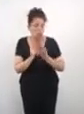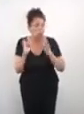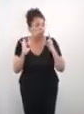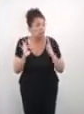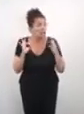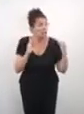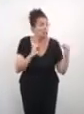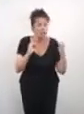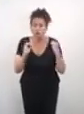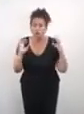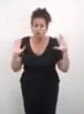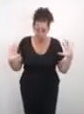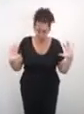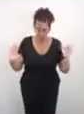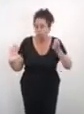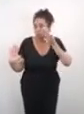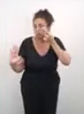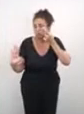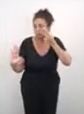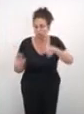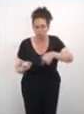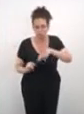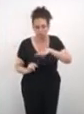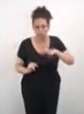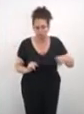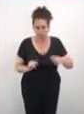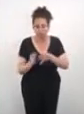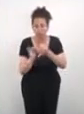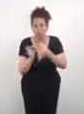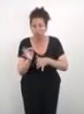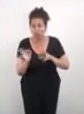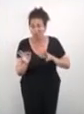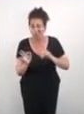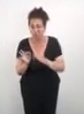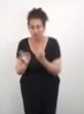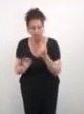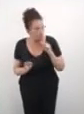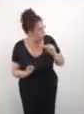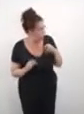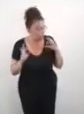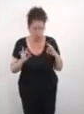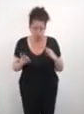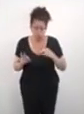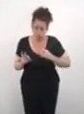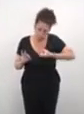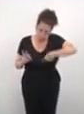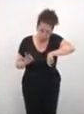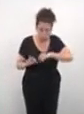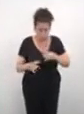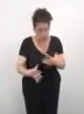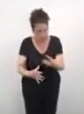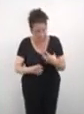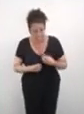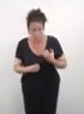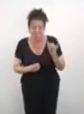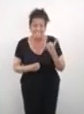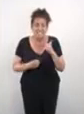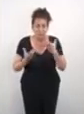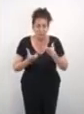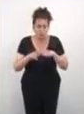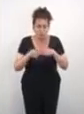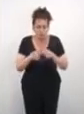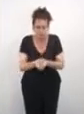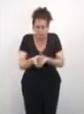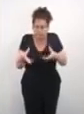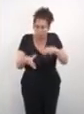un bilan sur ce QRR et nous sommes absolument volontaires pour le renforcer et en augmenter les capacités. Le